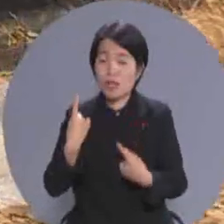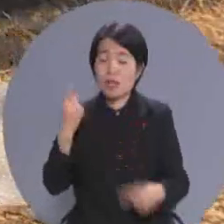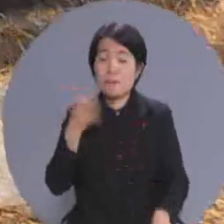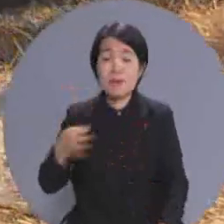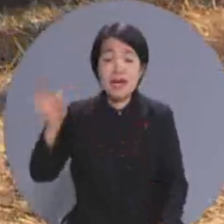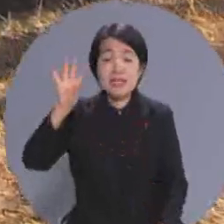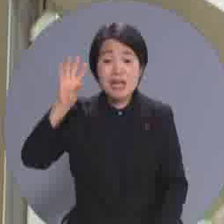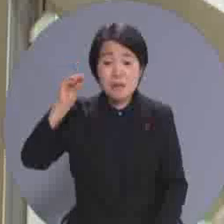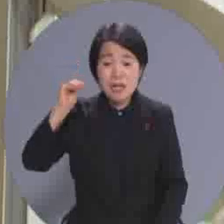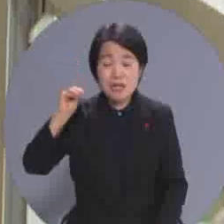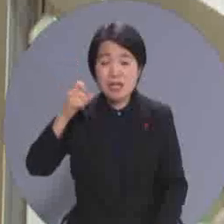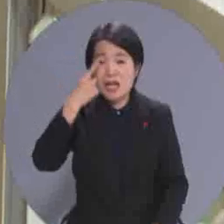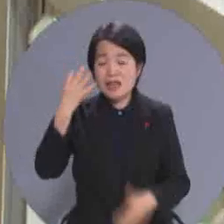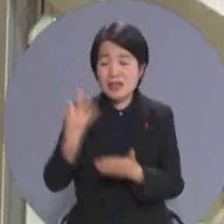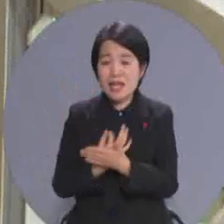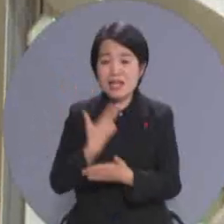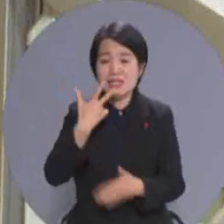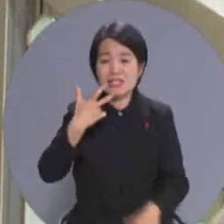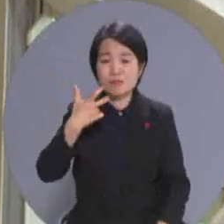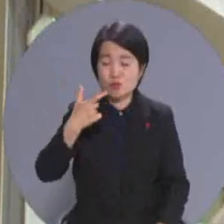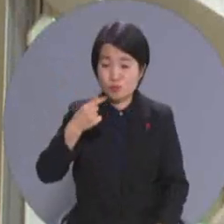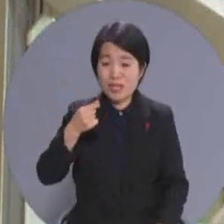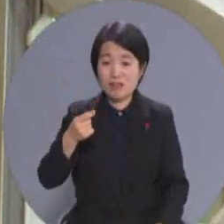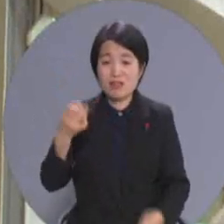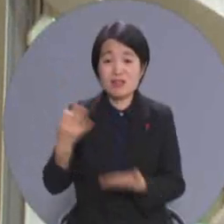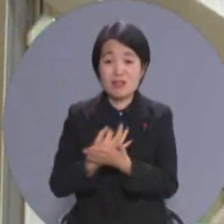인상된 월 76만 원이 지급됩니다